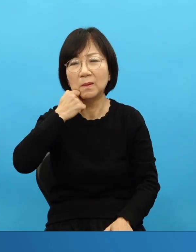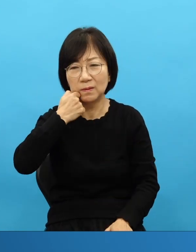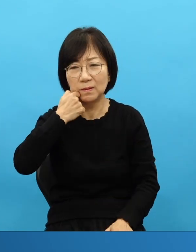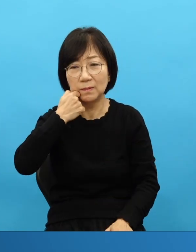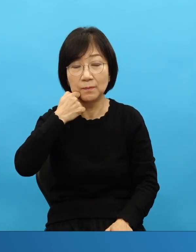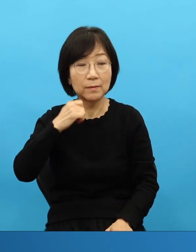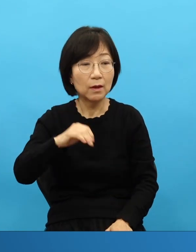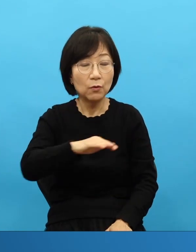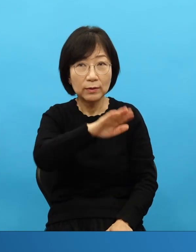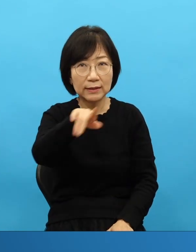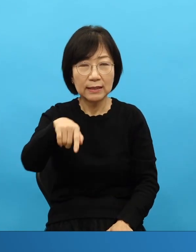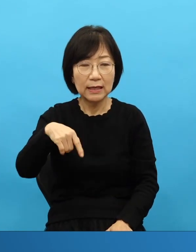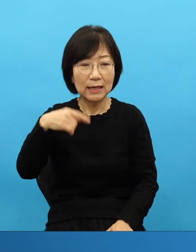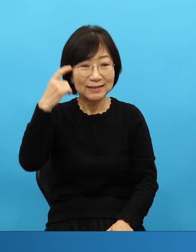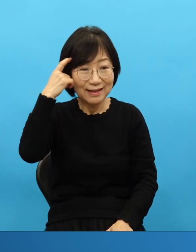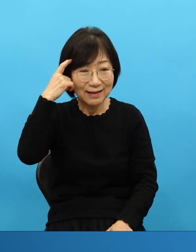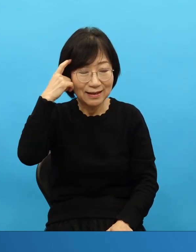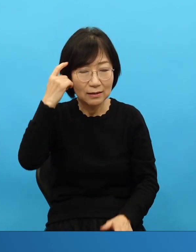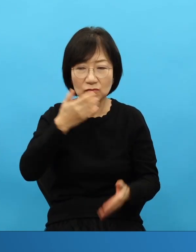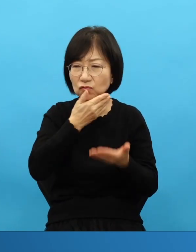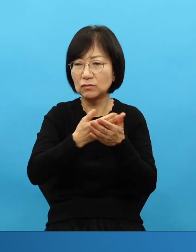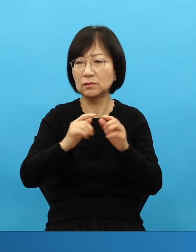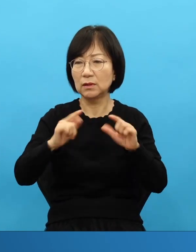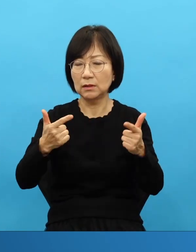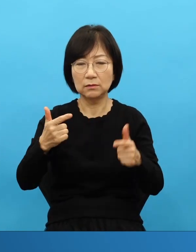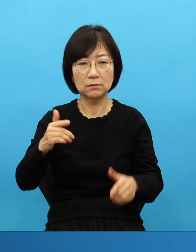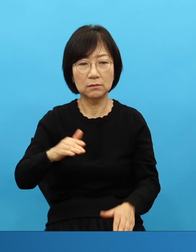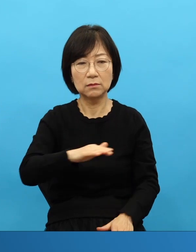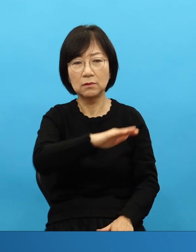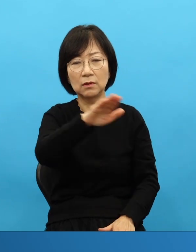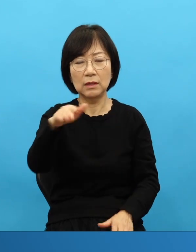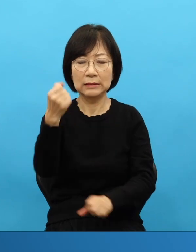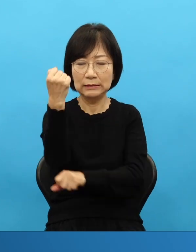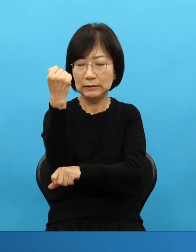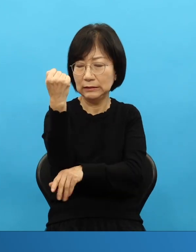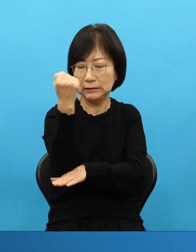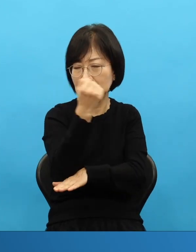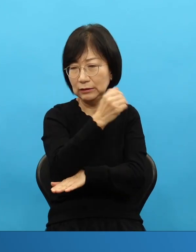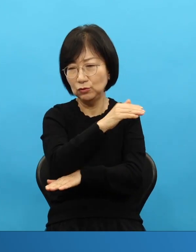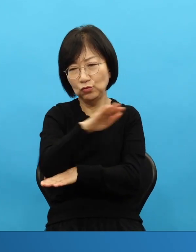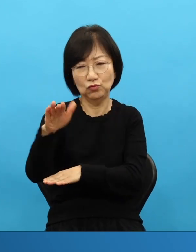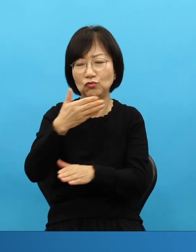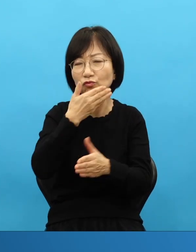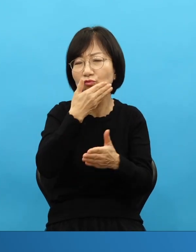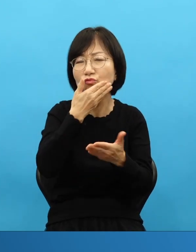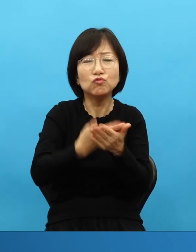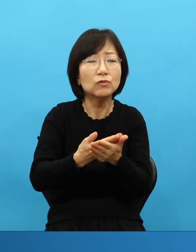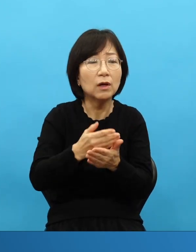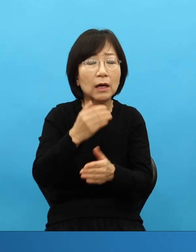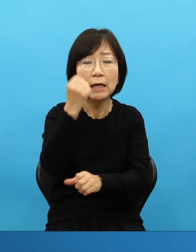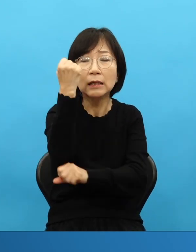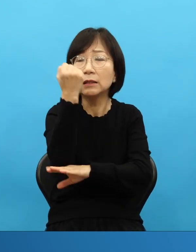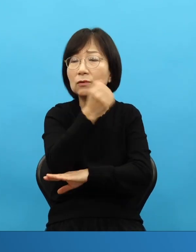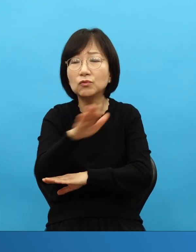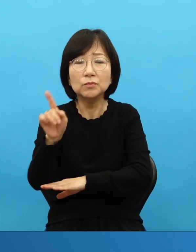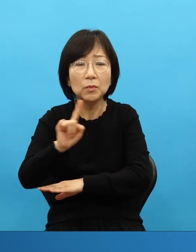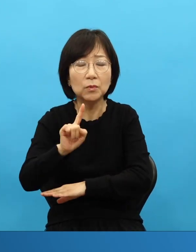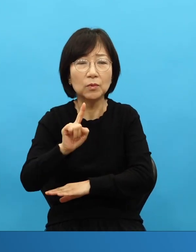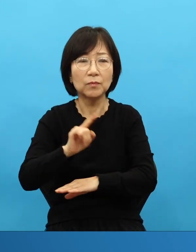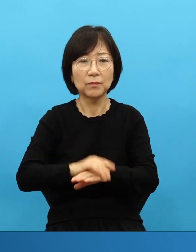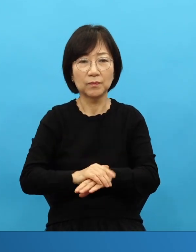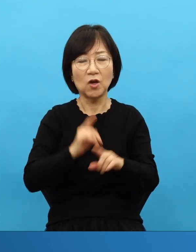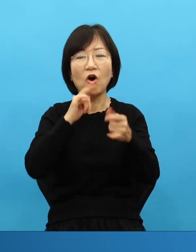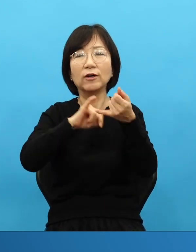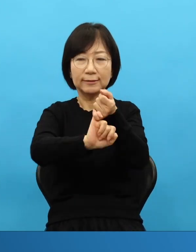언약이지 우리의 생각이 아닙니다. The standard measurement is the covenant, not our thinking. 기준이 언약이지 우리의 문화도 아닙니다. And the standard is